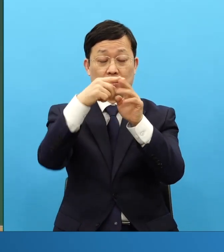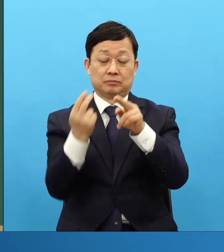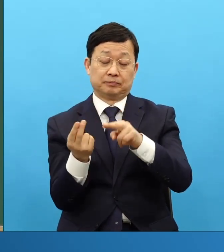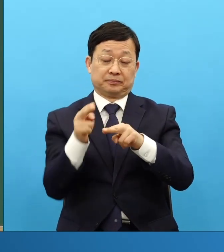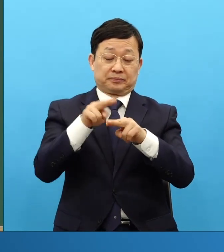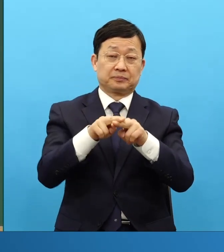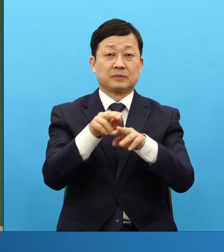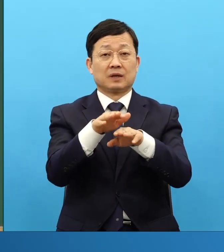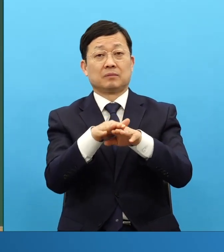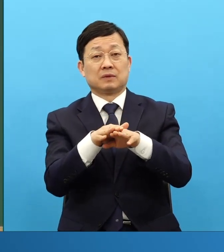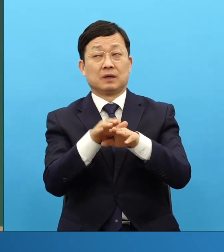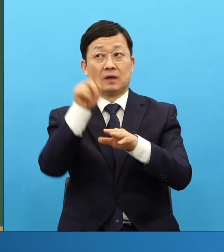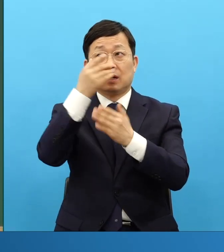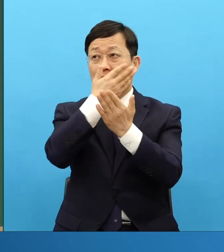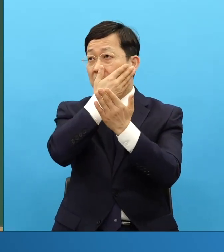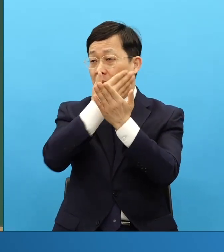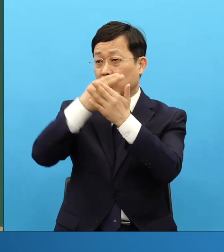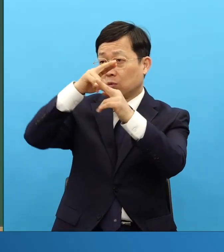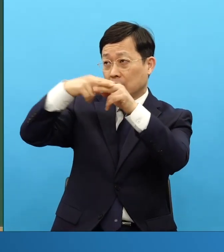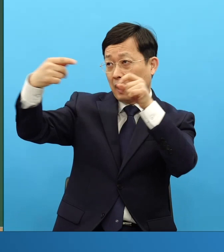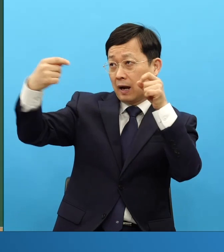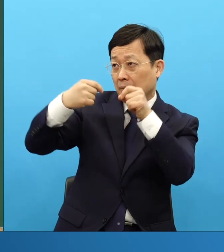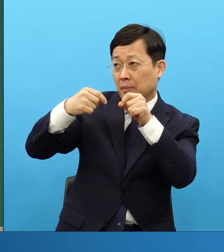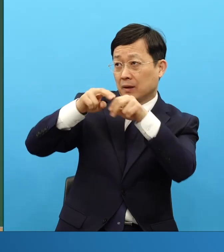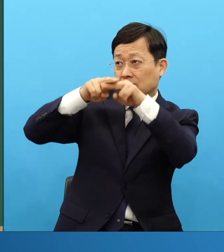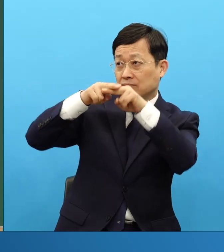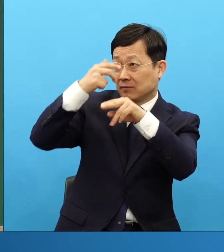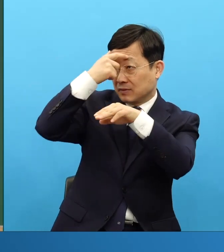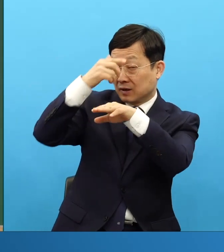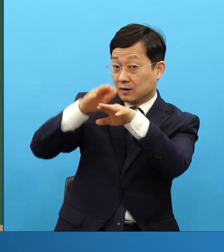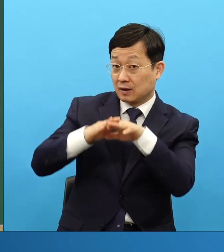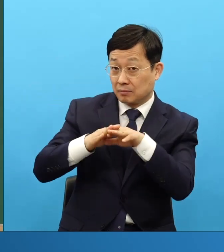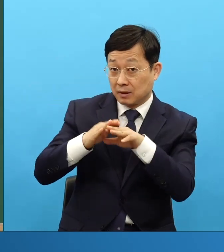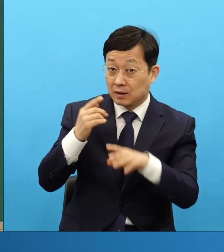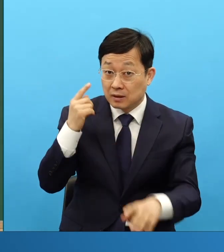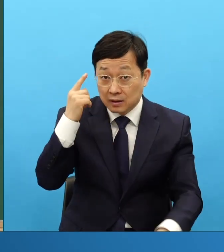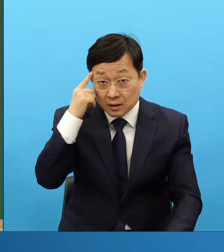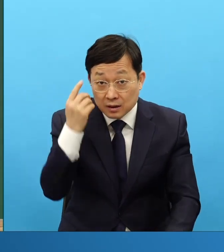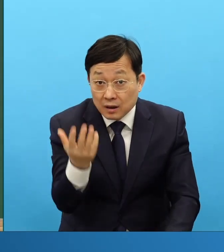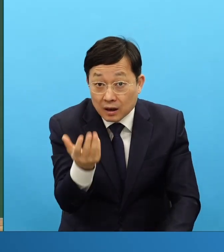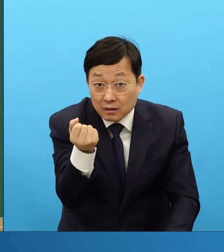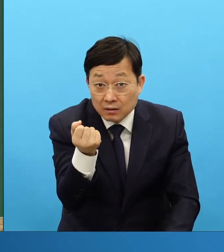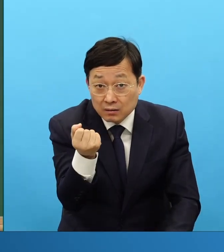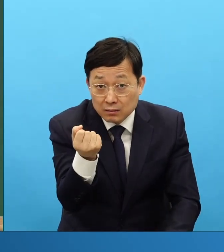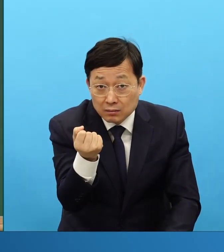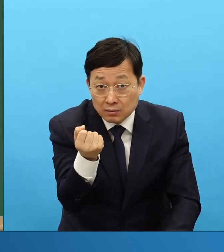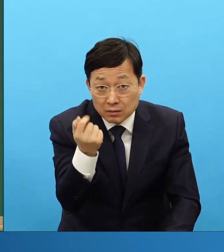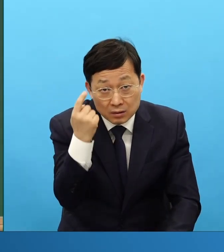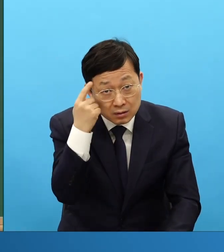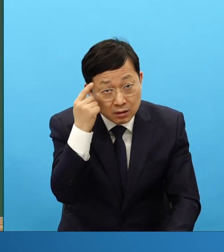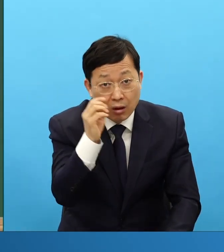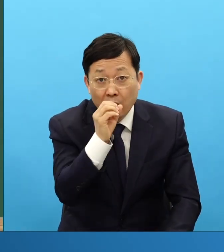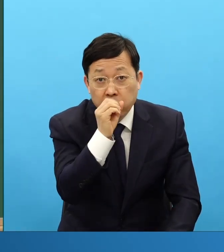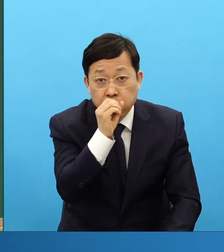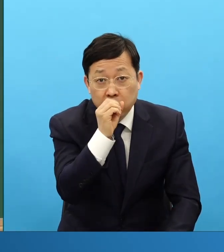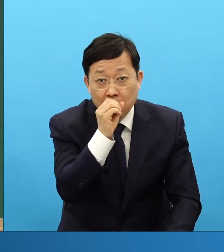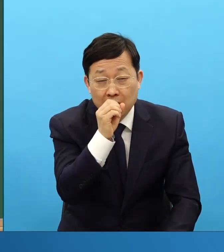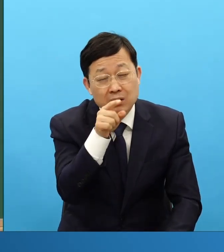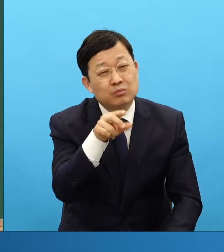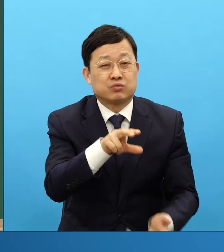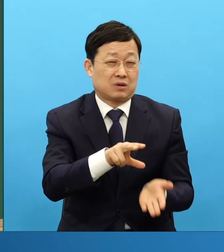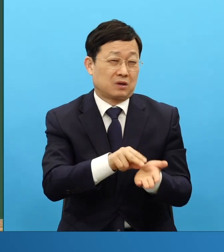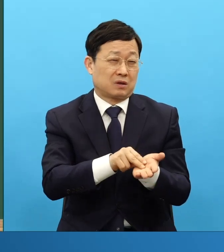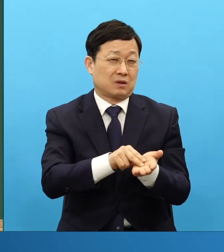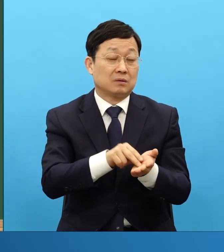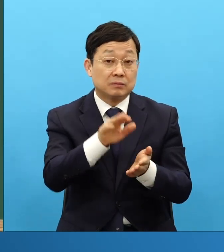되는데 그거 안 하잖아요. Today and tomorrow, as you worship, you need to think that you are seated before the throne, but you don't think that way. 보좌에는 주님이